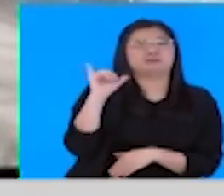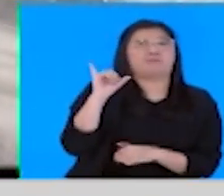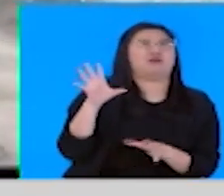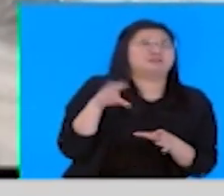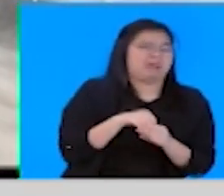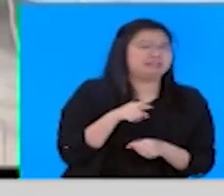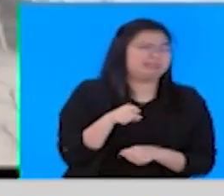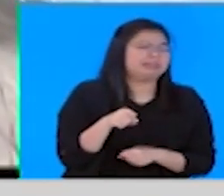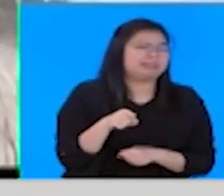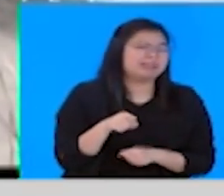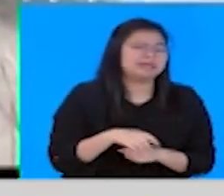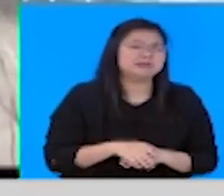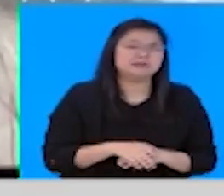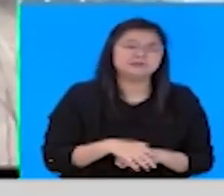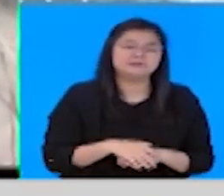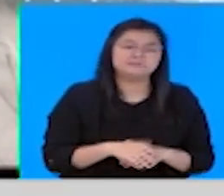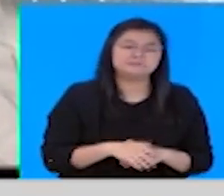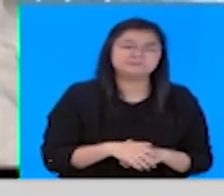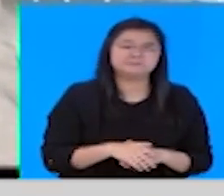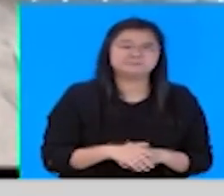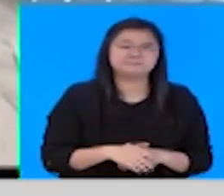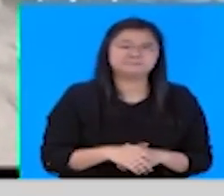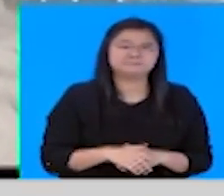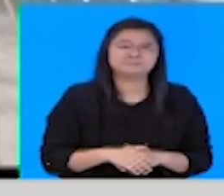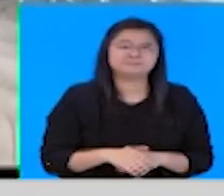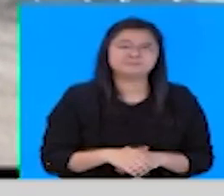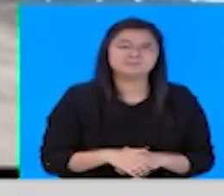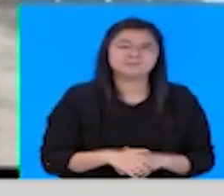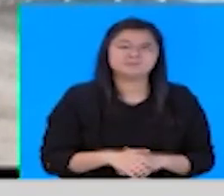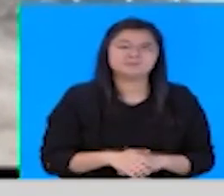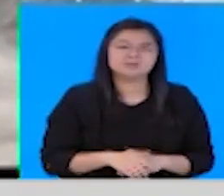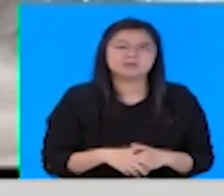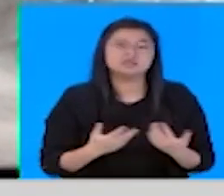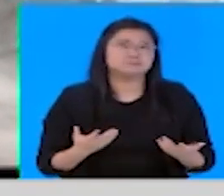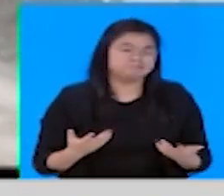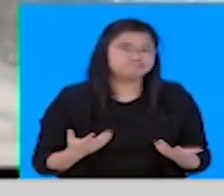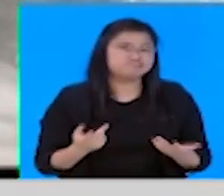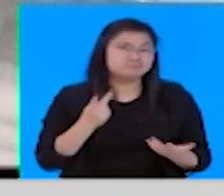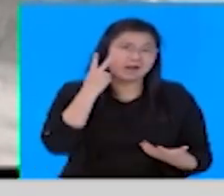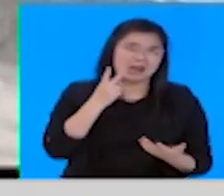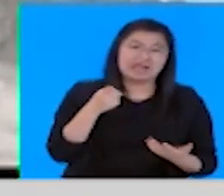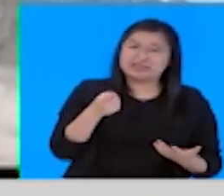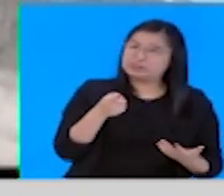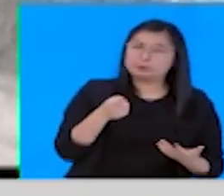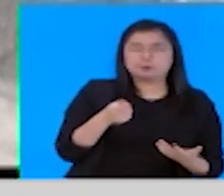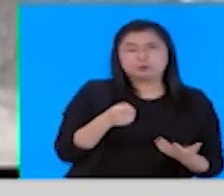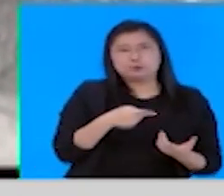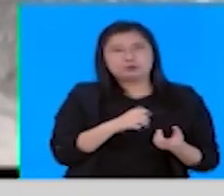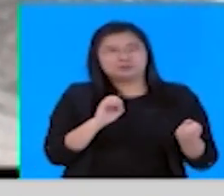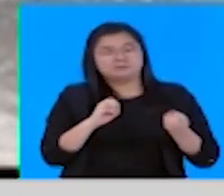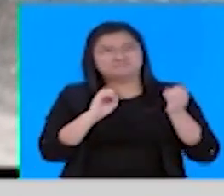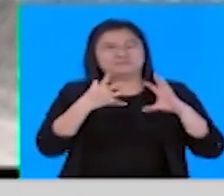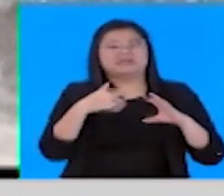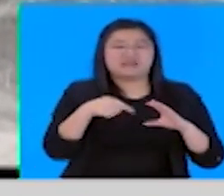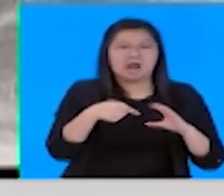ini sebenarnya bisa ditanggulangi ini bencana ekologis yang sebenarnya jauh lebih lebih lebih parah lagi karena